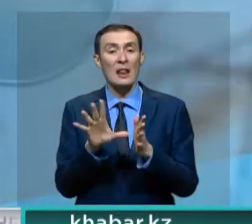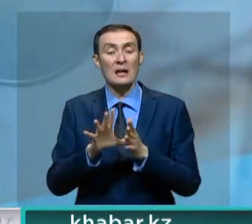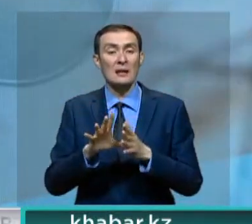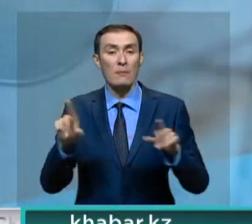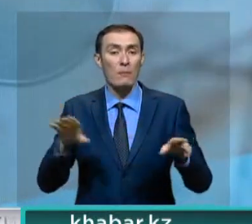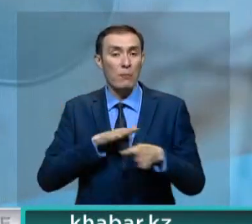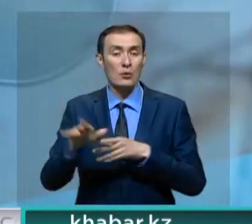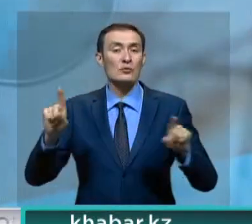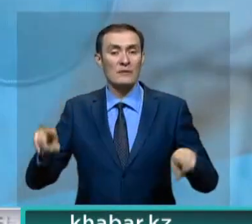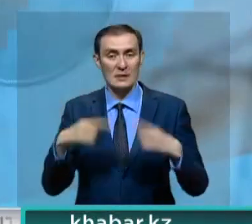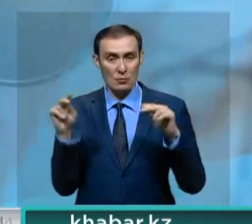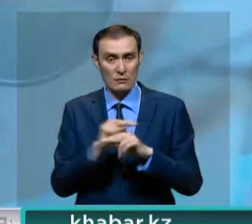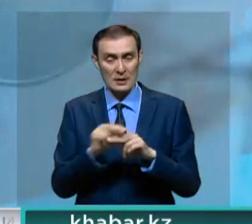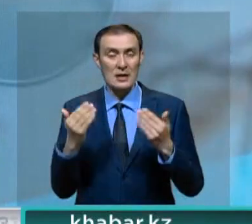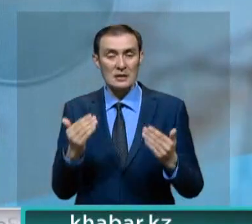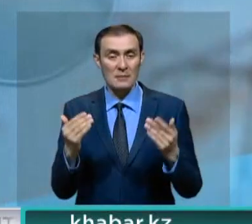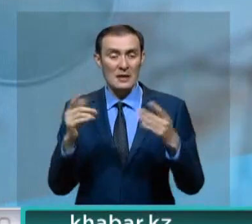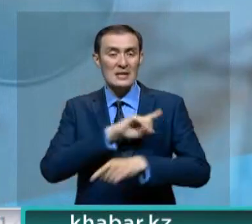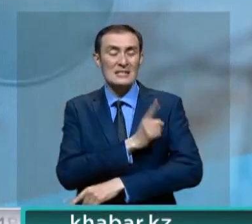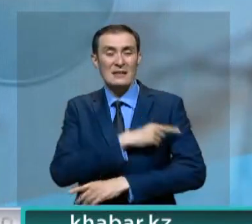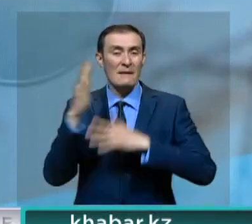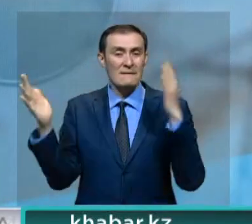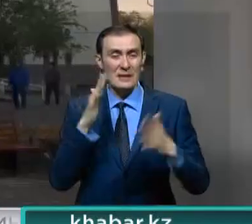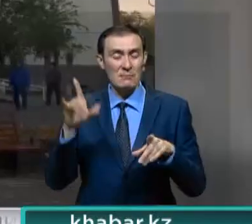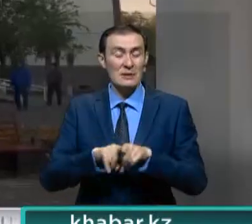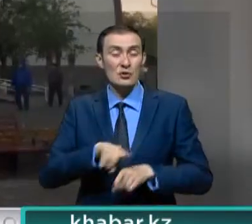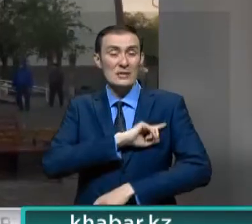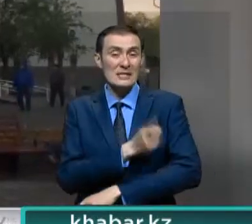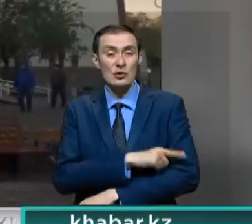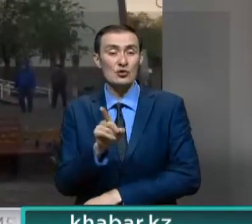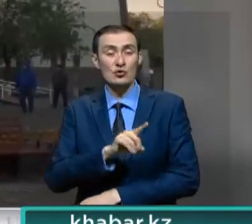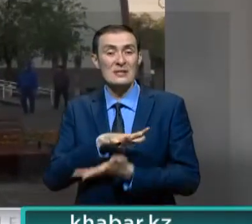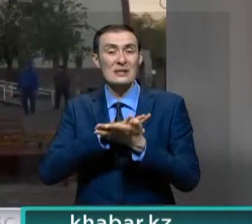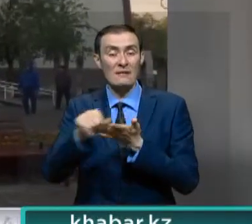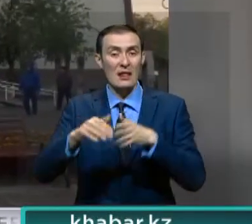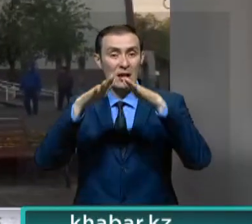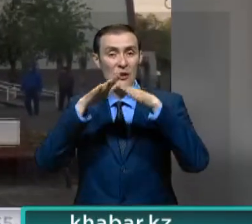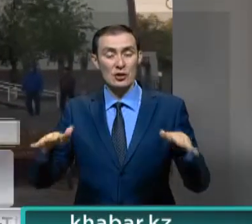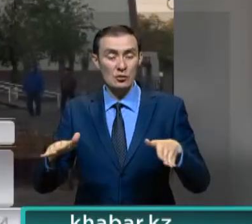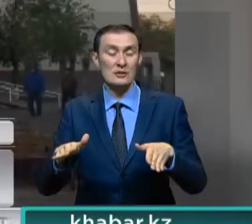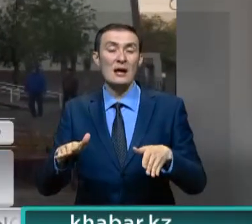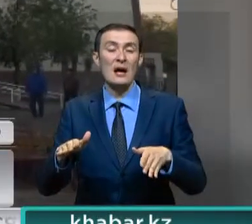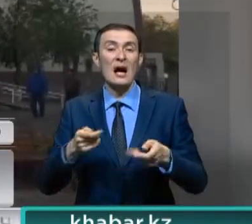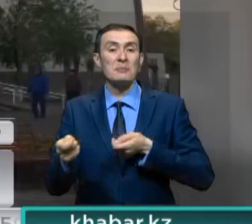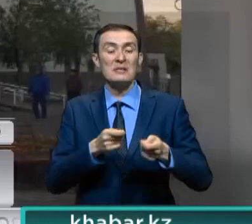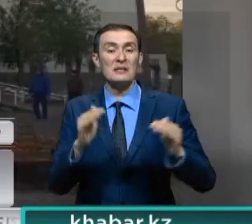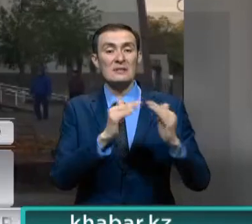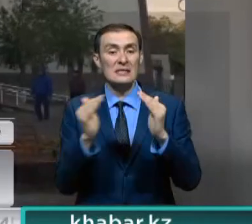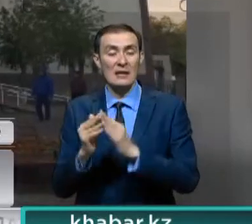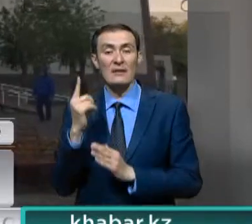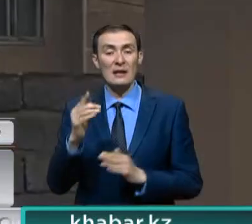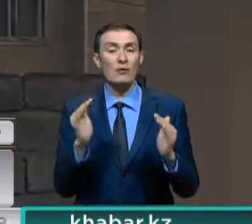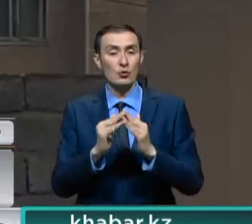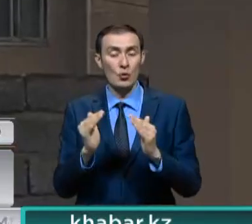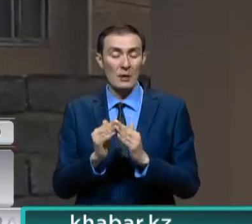электроснабжение полностью восстановлено. Отметим, порывы ветра были такой силы, что сорвало крышу с 5 административных зданий и одного